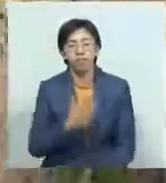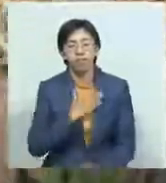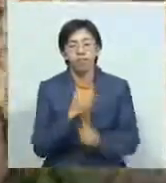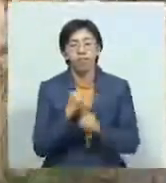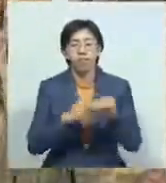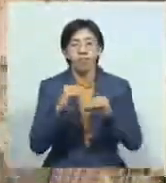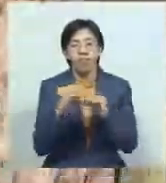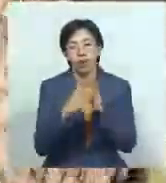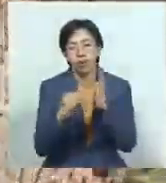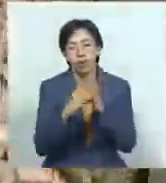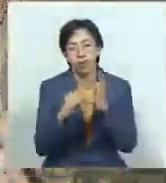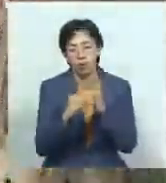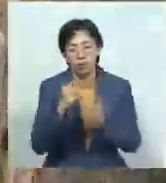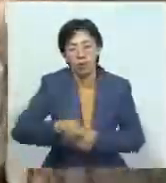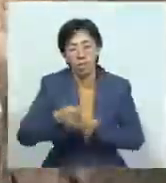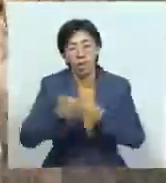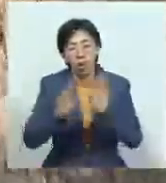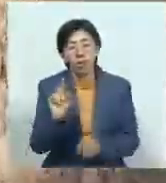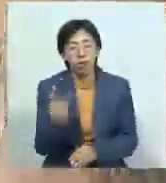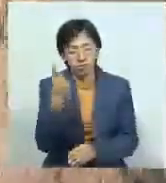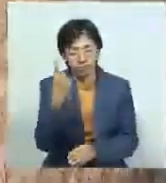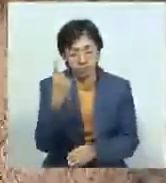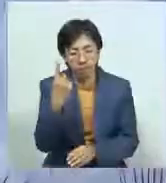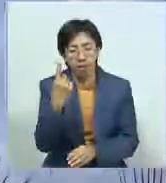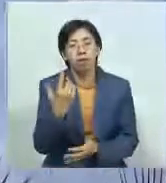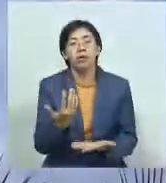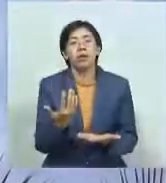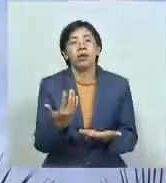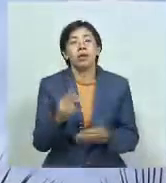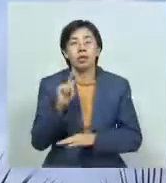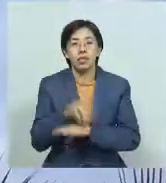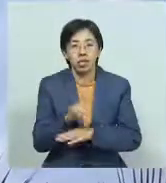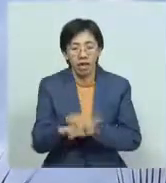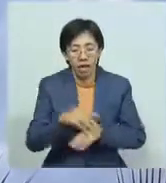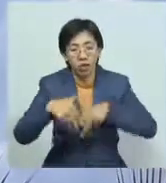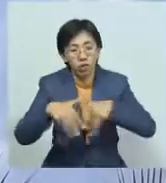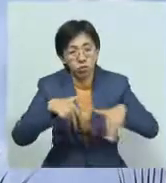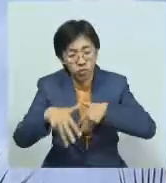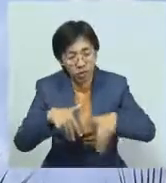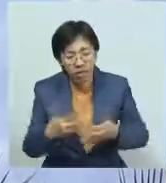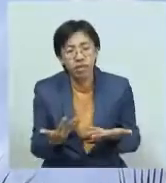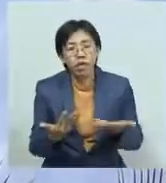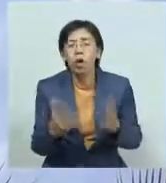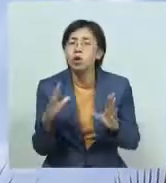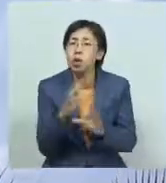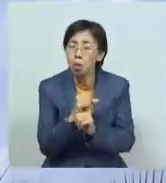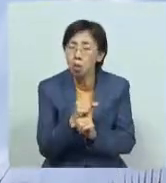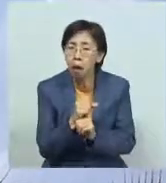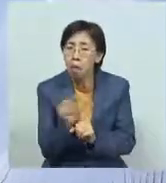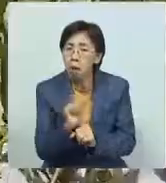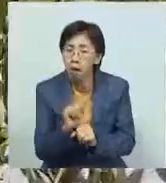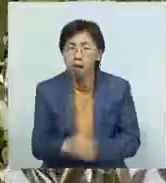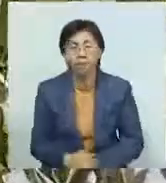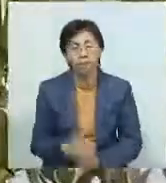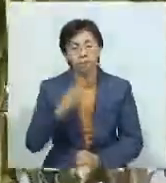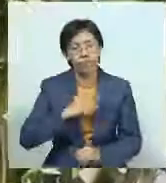การอบรมยังสมาร์ทฟาร์มเมอร์แล้วก็มีโครงการเน็ตประชารัฐเข้ามาในชุมชนเราผลเป็นยังไงบ้างคะ ก็ต้องบอกว่า